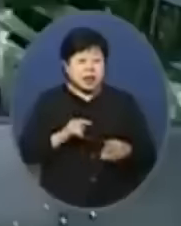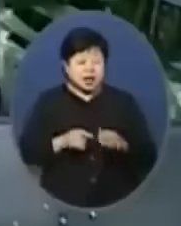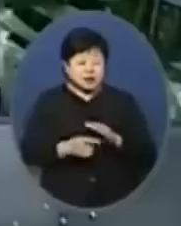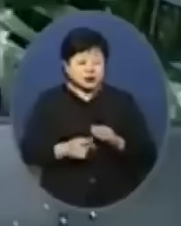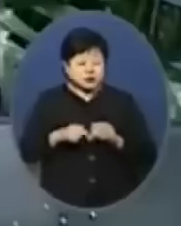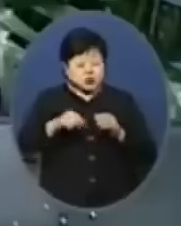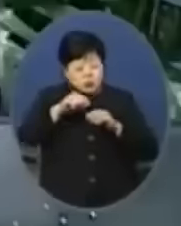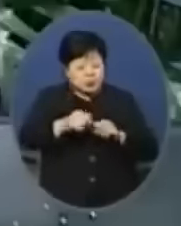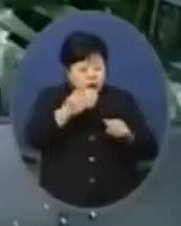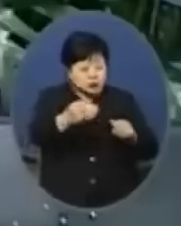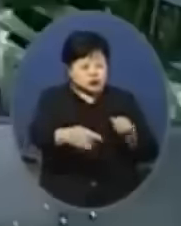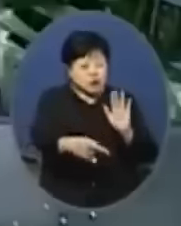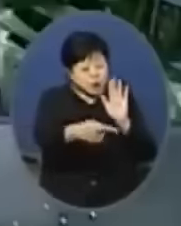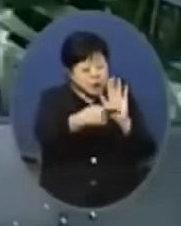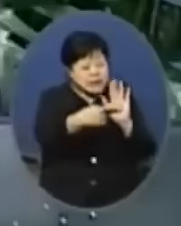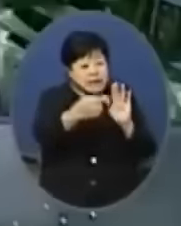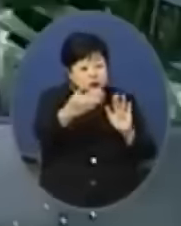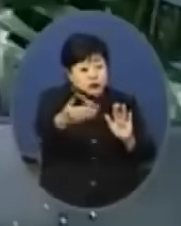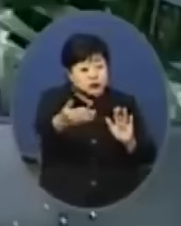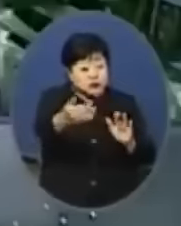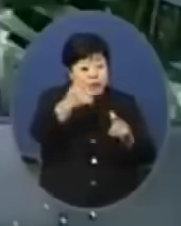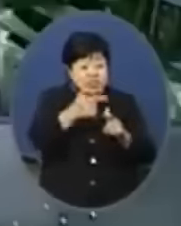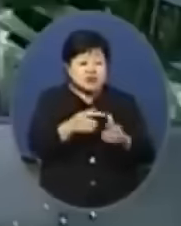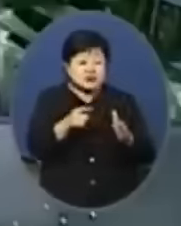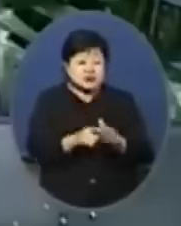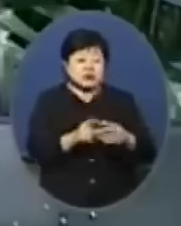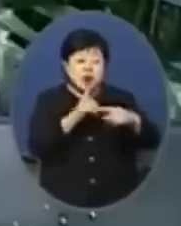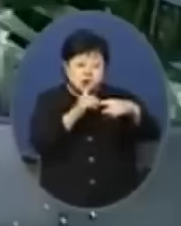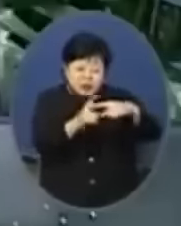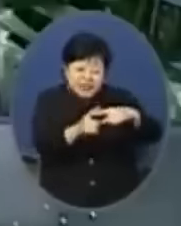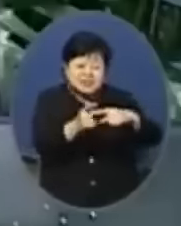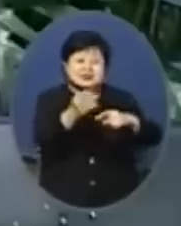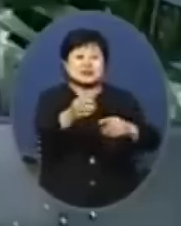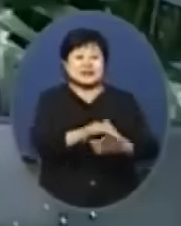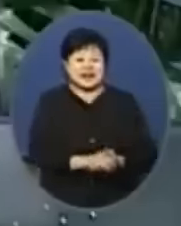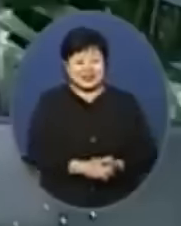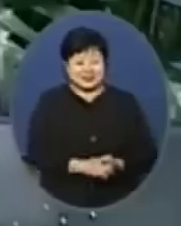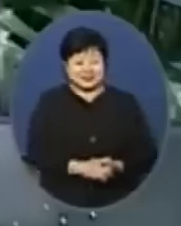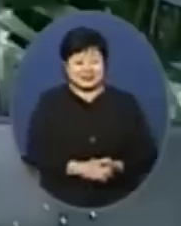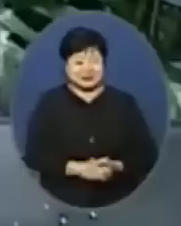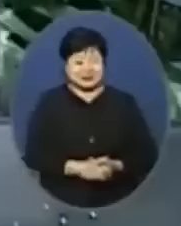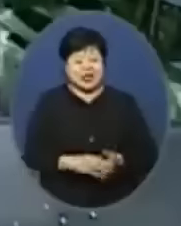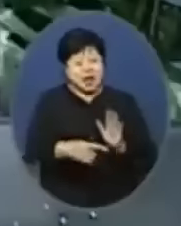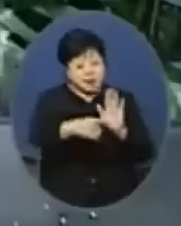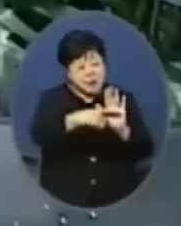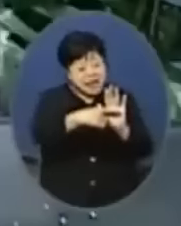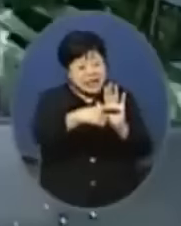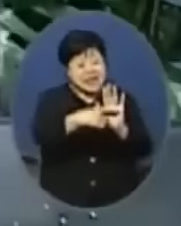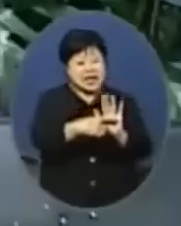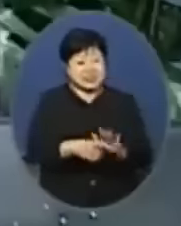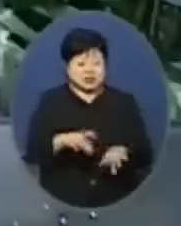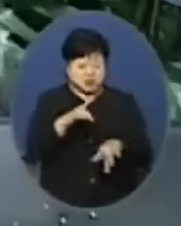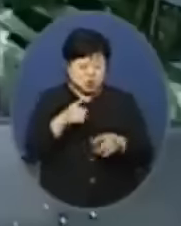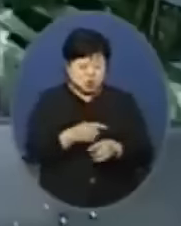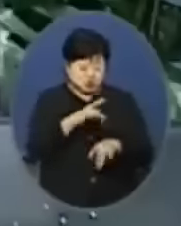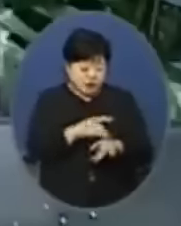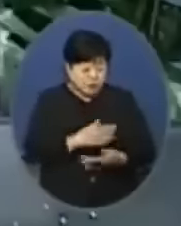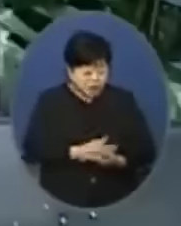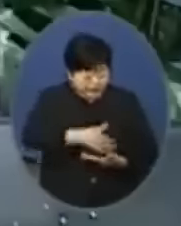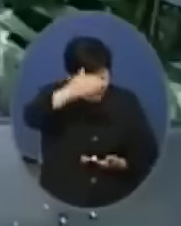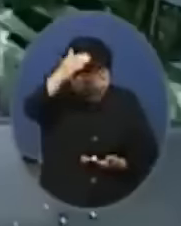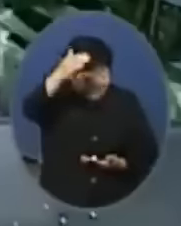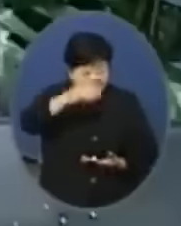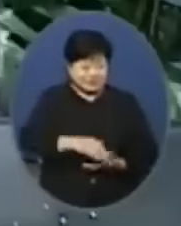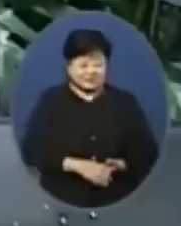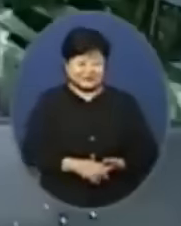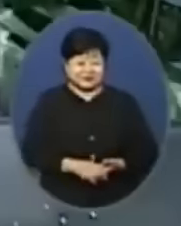멸망시키므로 마이너스를 가져오지만은 예수님은 플러스를 가져오는 것입니다. 마이너스 원수 마귀는 물러갈지어다.